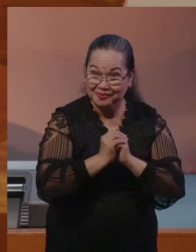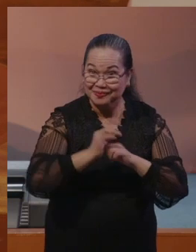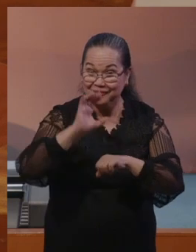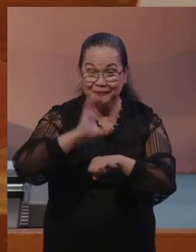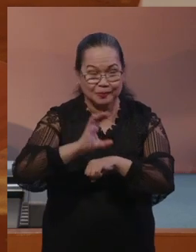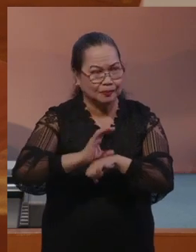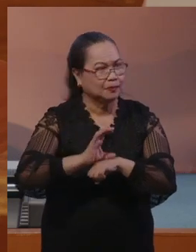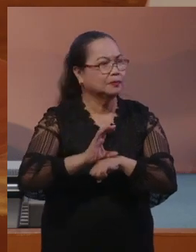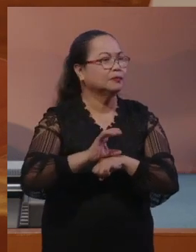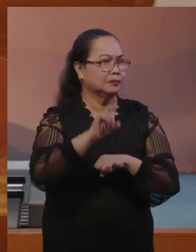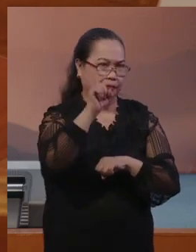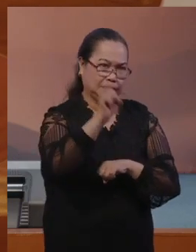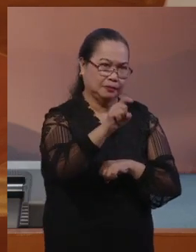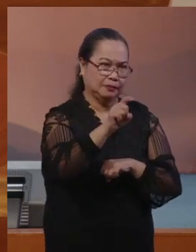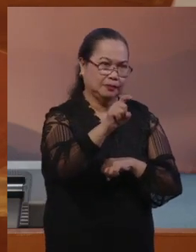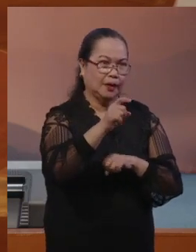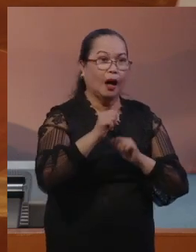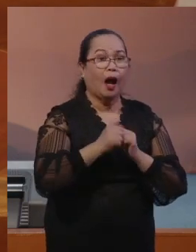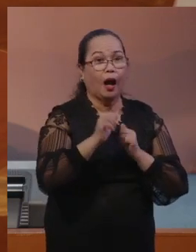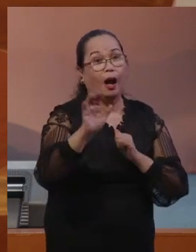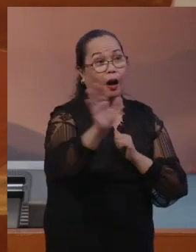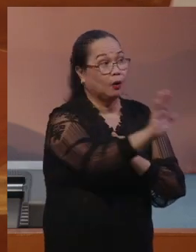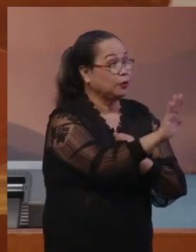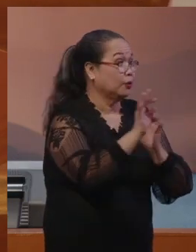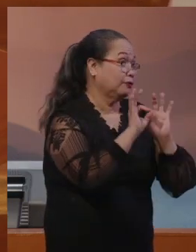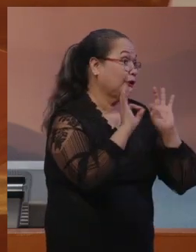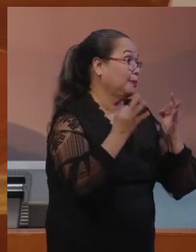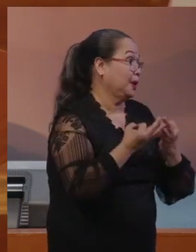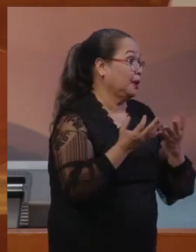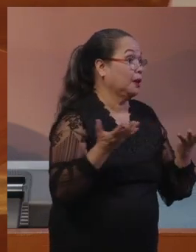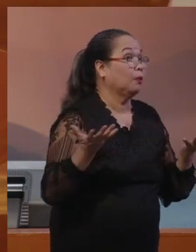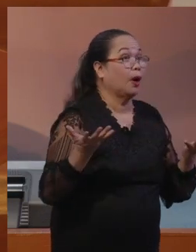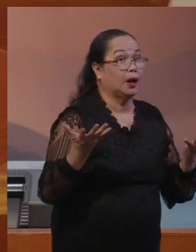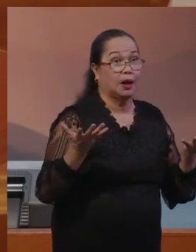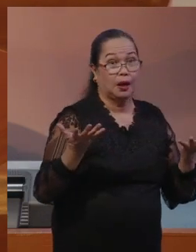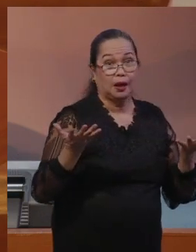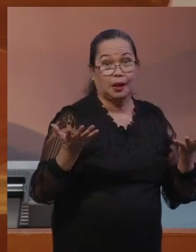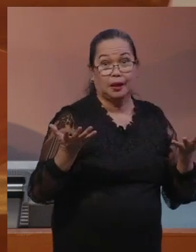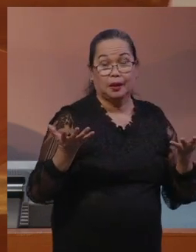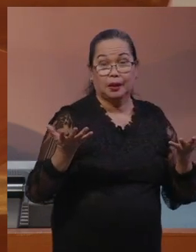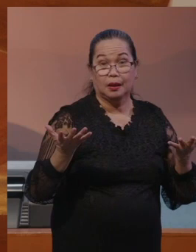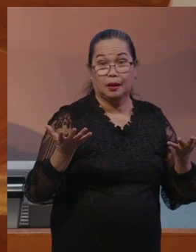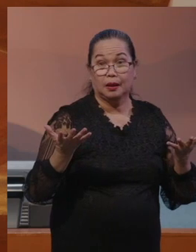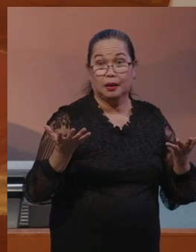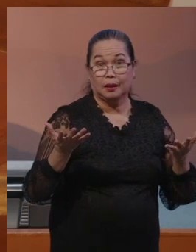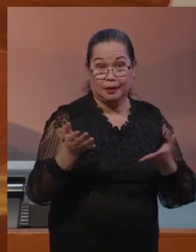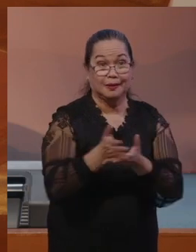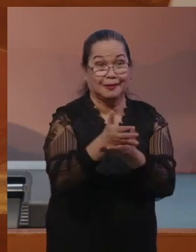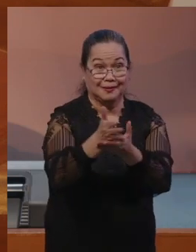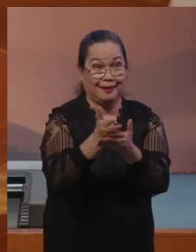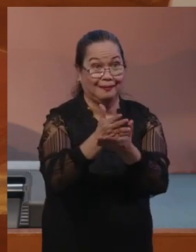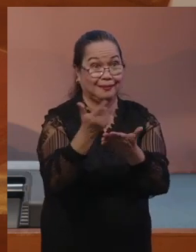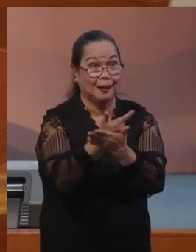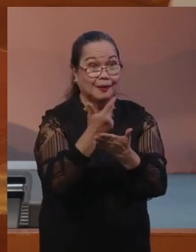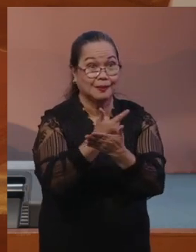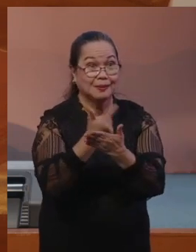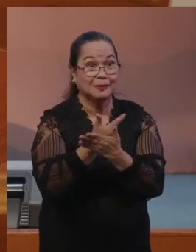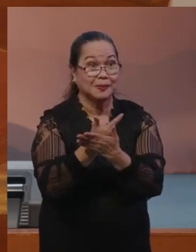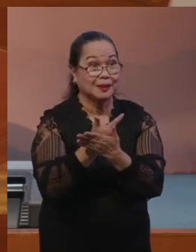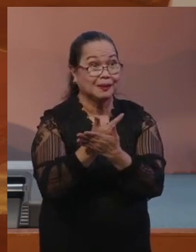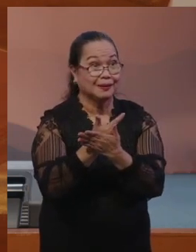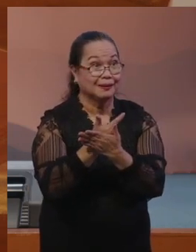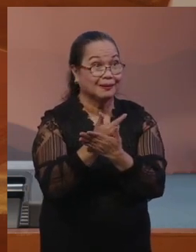ito, nakakasama ba natin ang ating pamilya? Nashare na ba natin ang ating mga